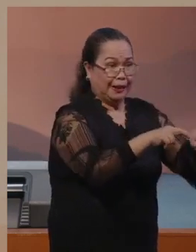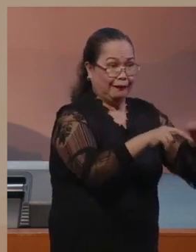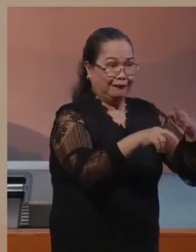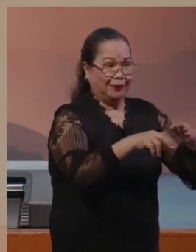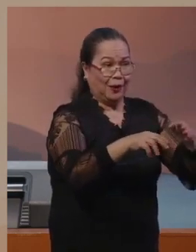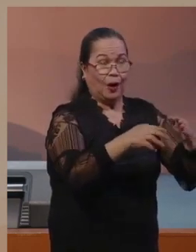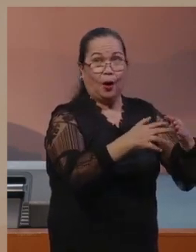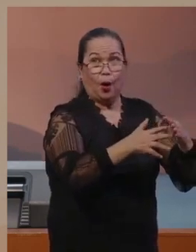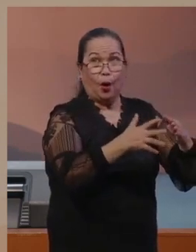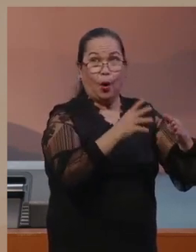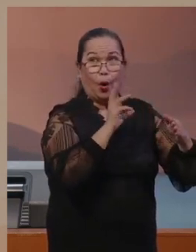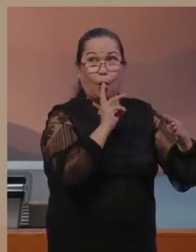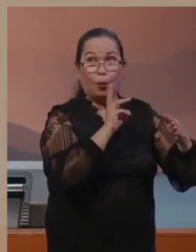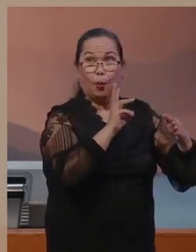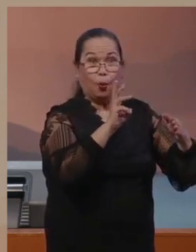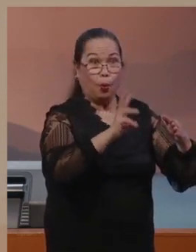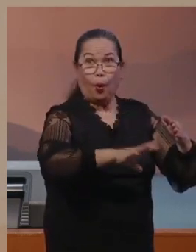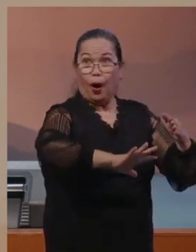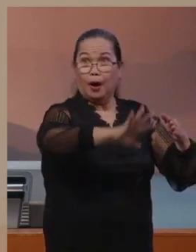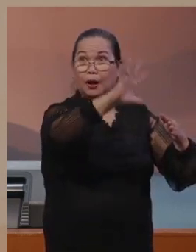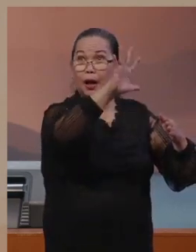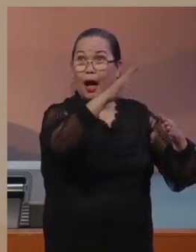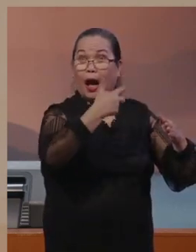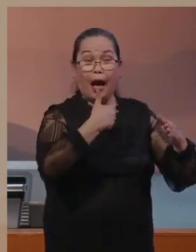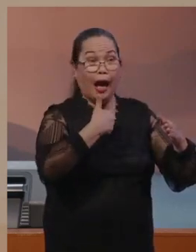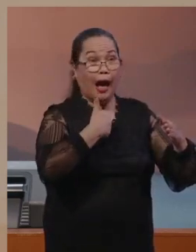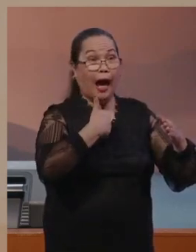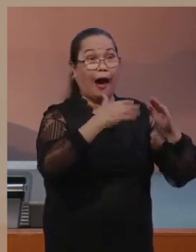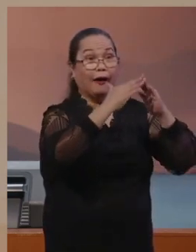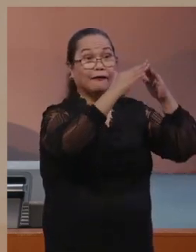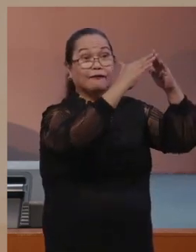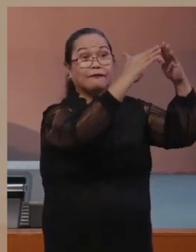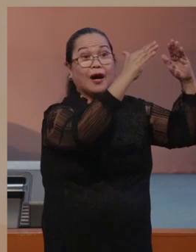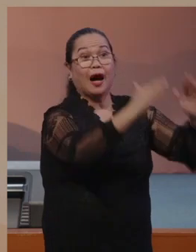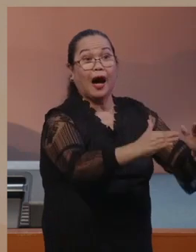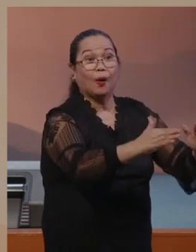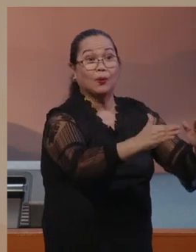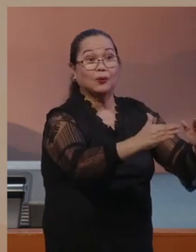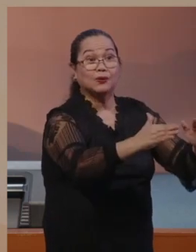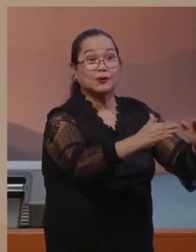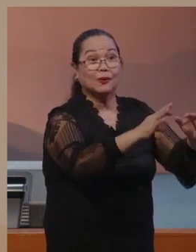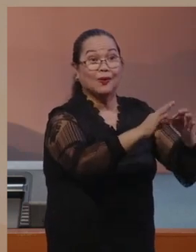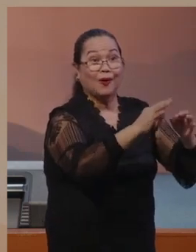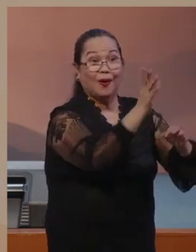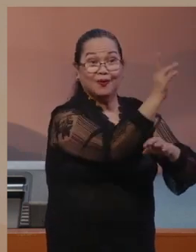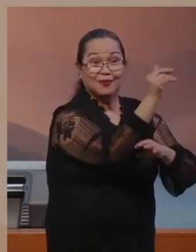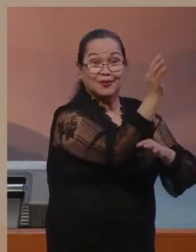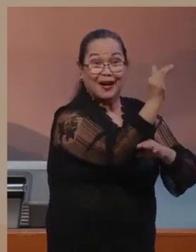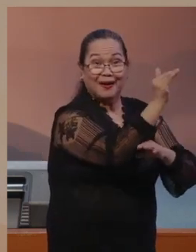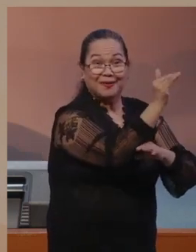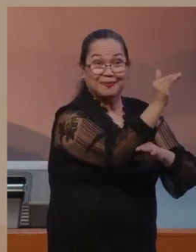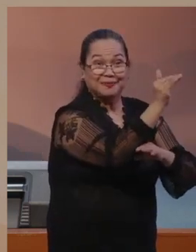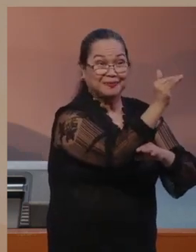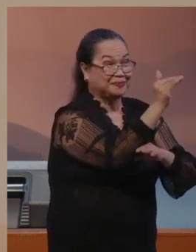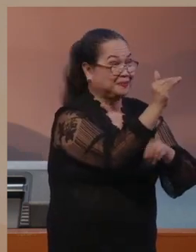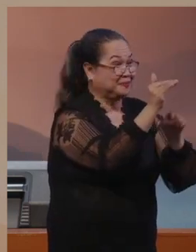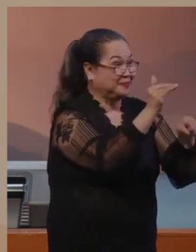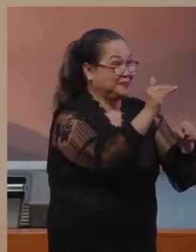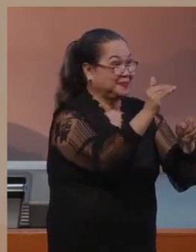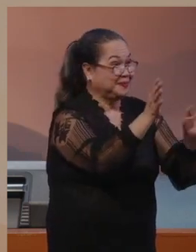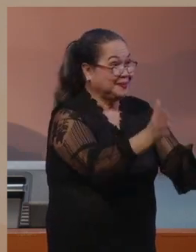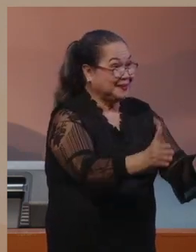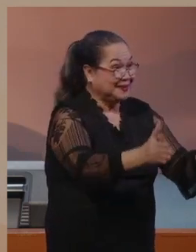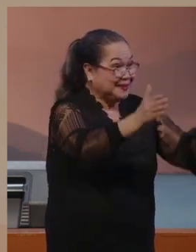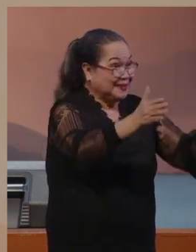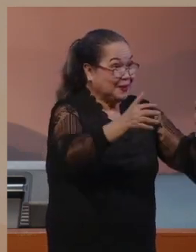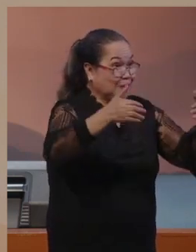wall na ito, nandyan po ang bahay ni Rahab, no? Nandito sa wall na ito. So ang